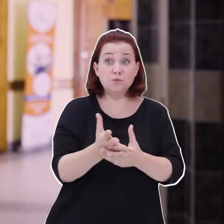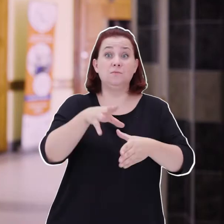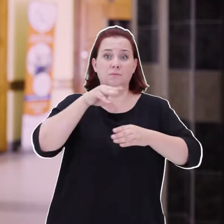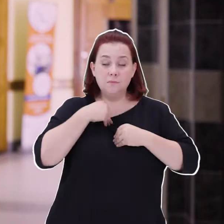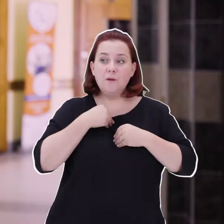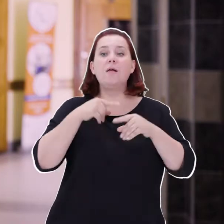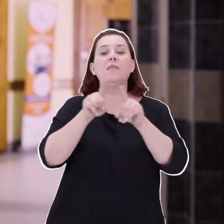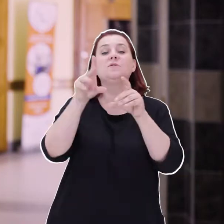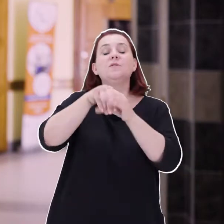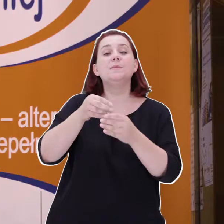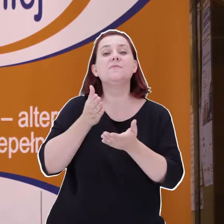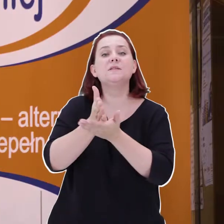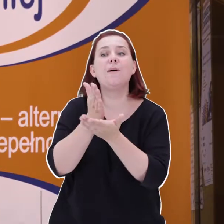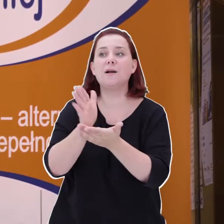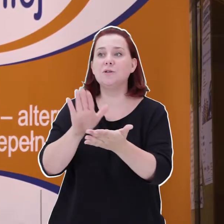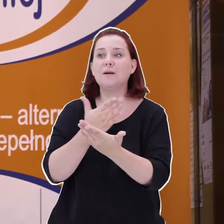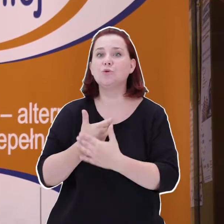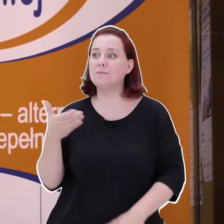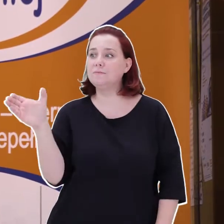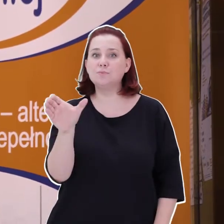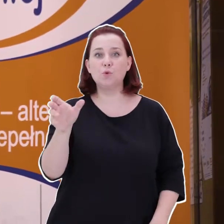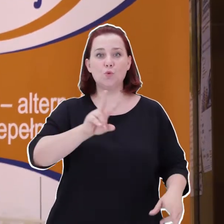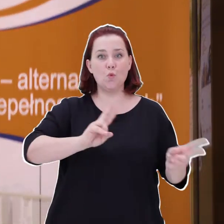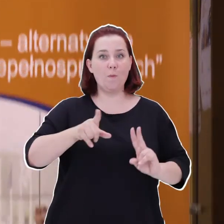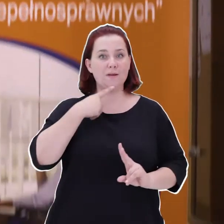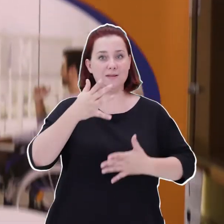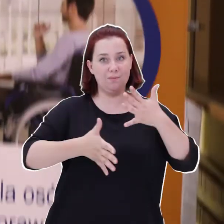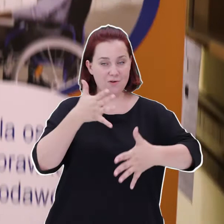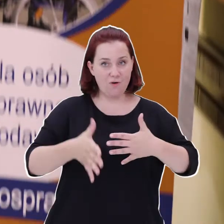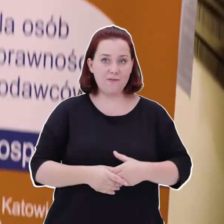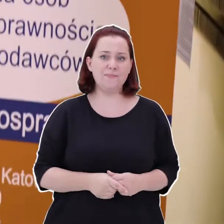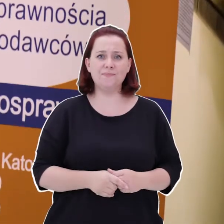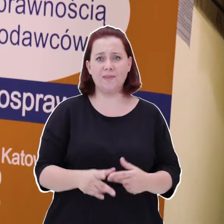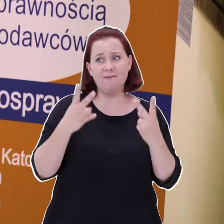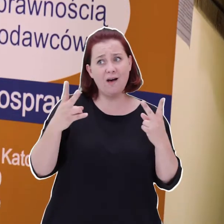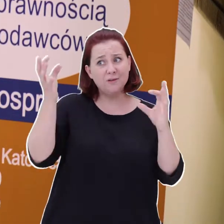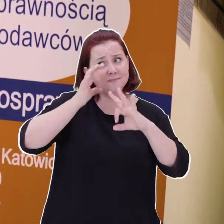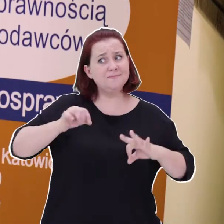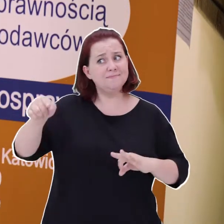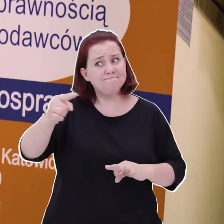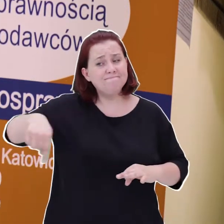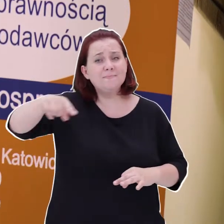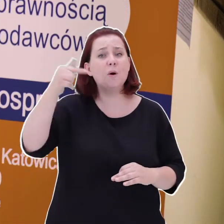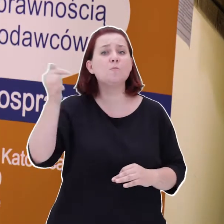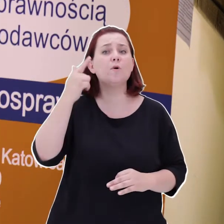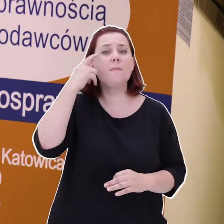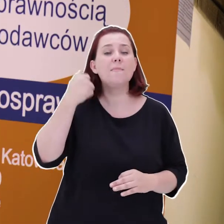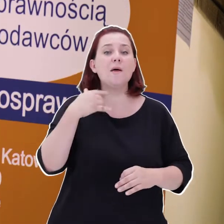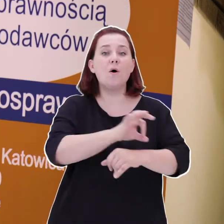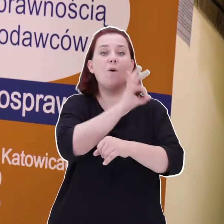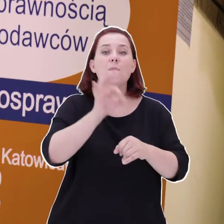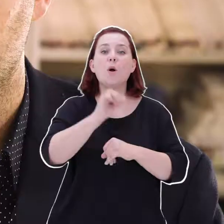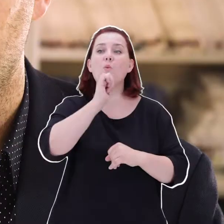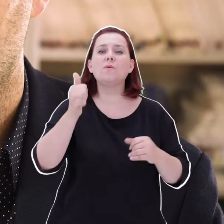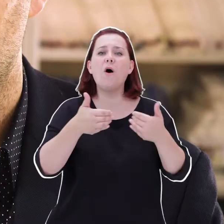wsparcie związane na przykład z zapewnieniem tłumacza języka migowego. Ważne jest to, żebyście Panie pamiętały o tym, że projekty unijne są otwarte